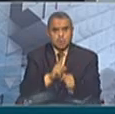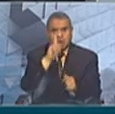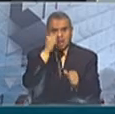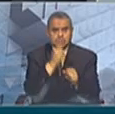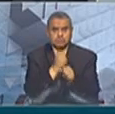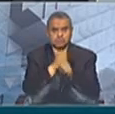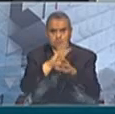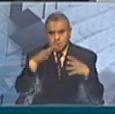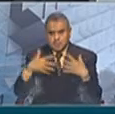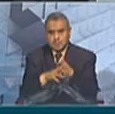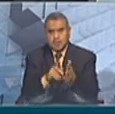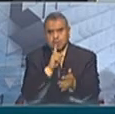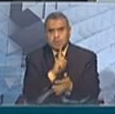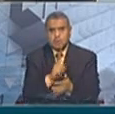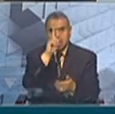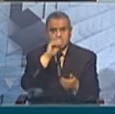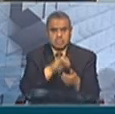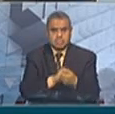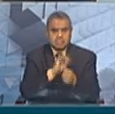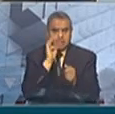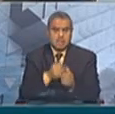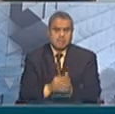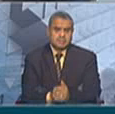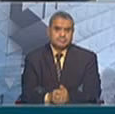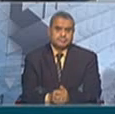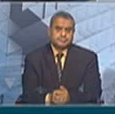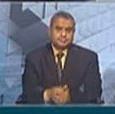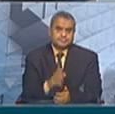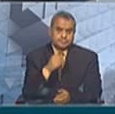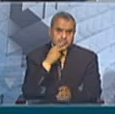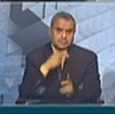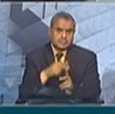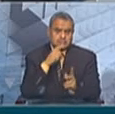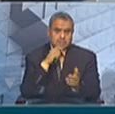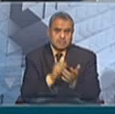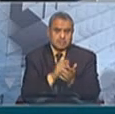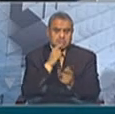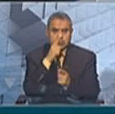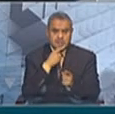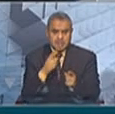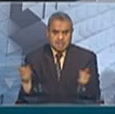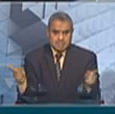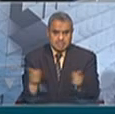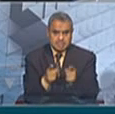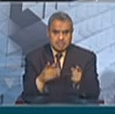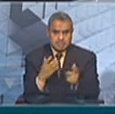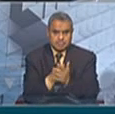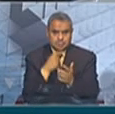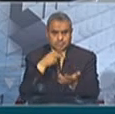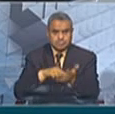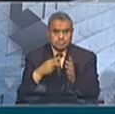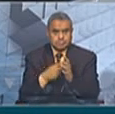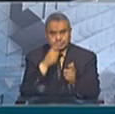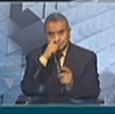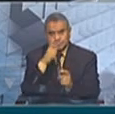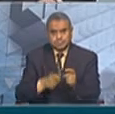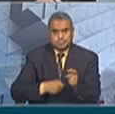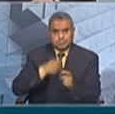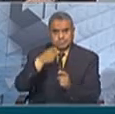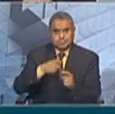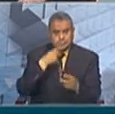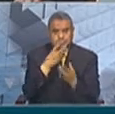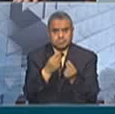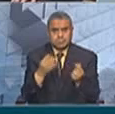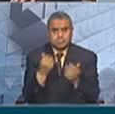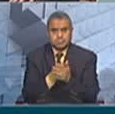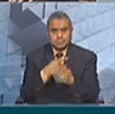أن يرتفع الدولار بشكل جنوني. نعم. وبالتالي لكن من المسألة يعني في الأسبوعين الماضيين حصلت نوع